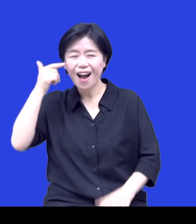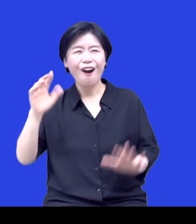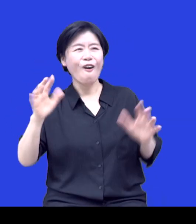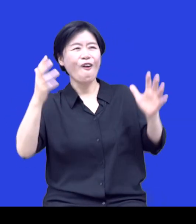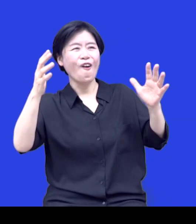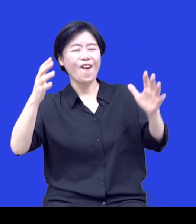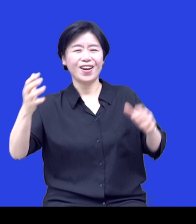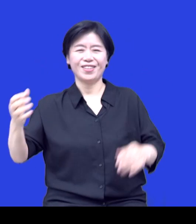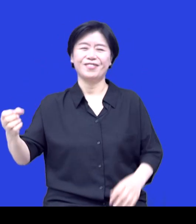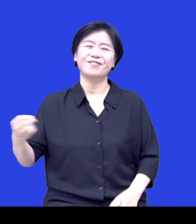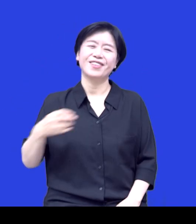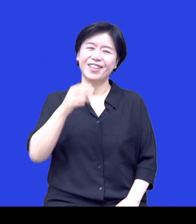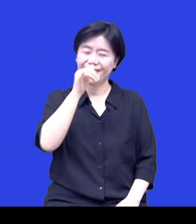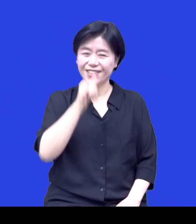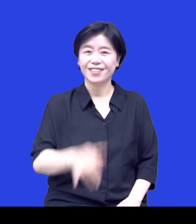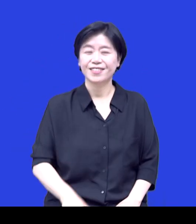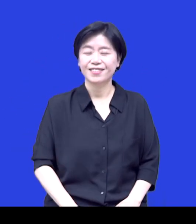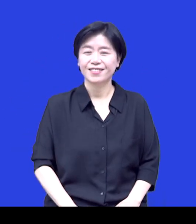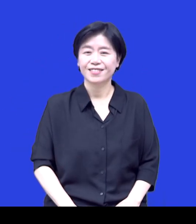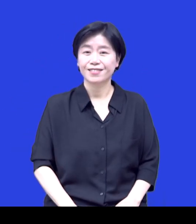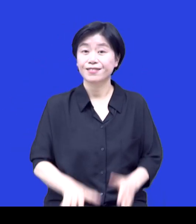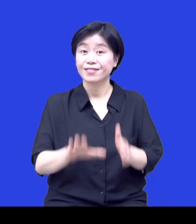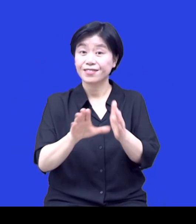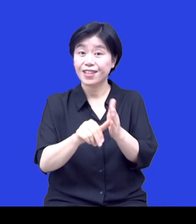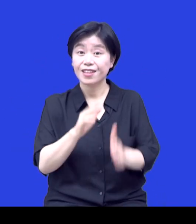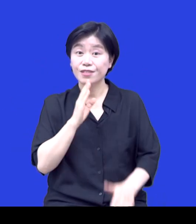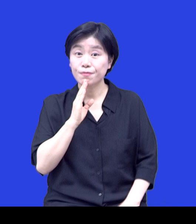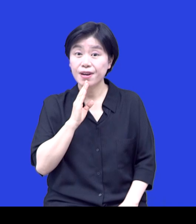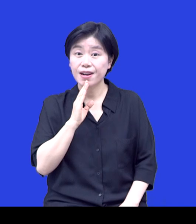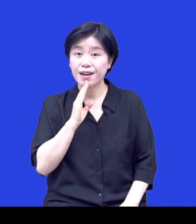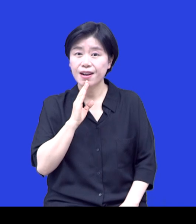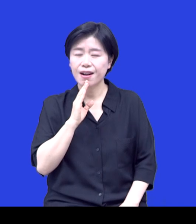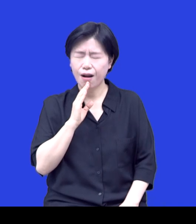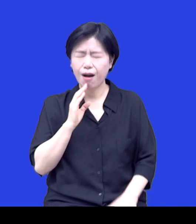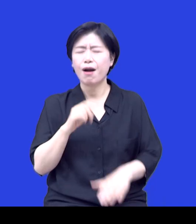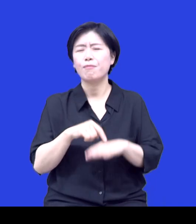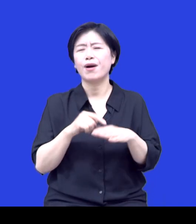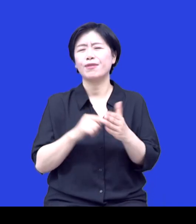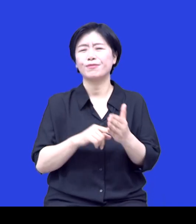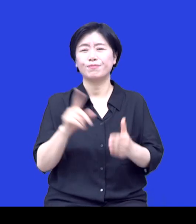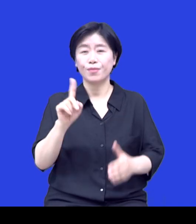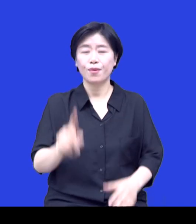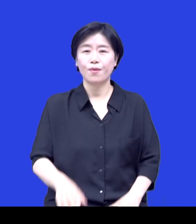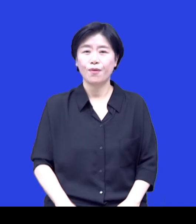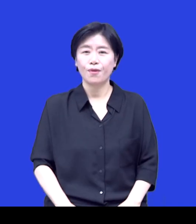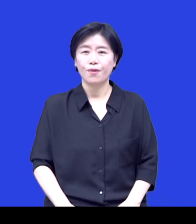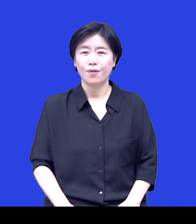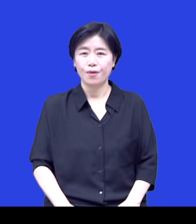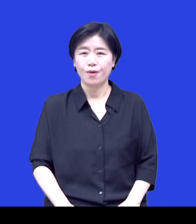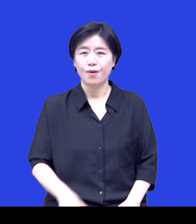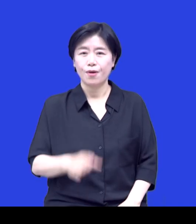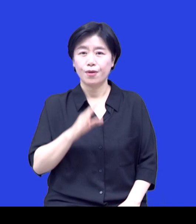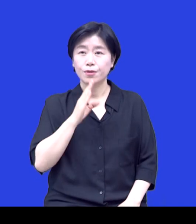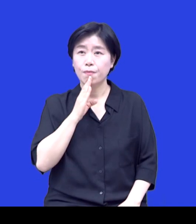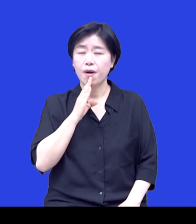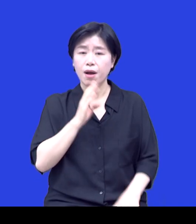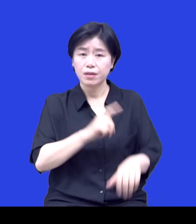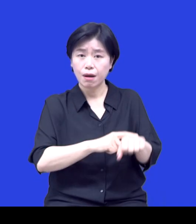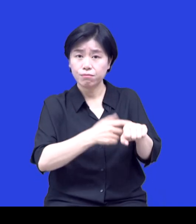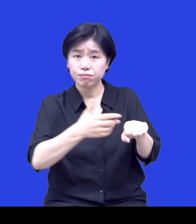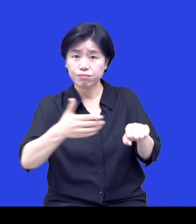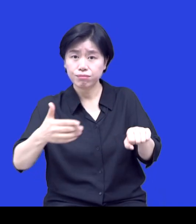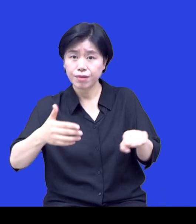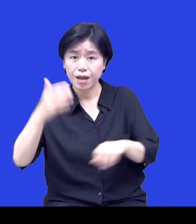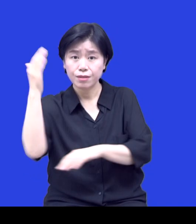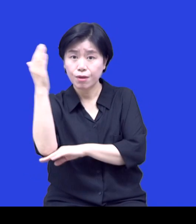그러니까요. 아유, 참. 그런데 제가 그때 진짜 찡하더라고요. 야, 예, 진짜 하면 할수록 설교가 쉽지가 않고 그렇죠,